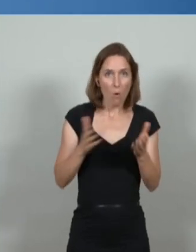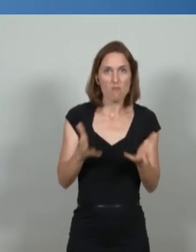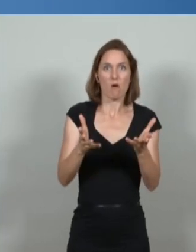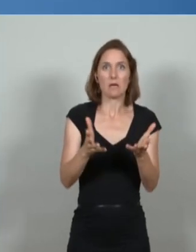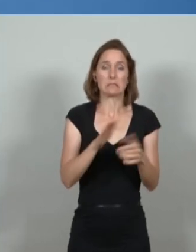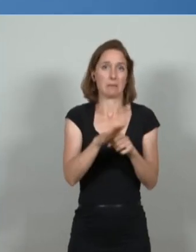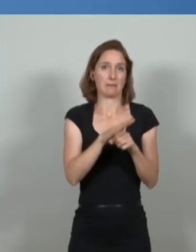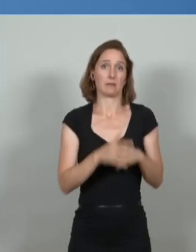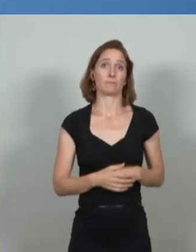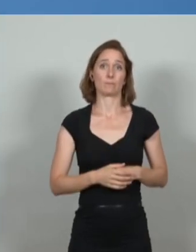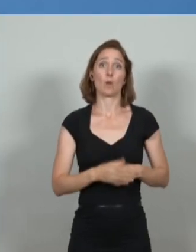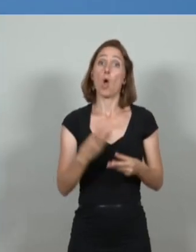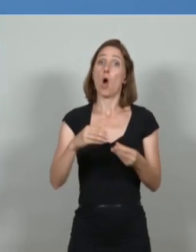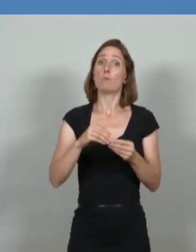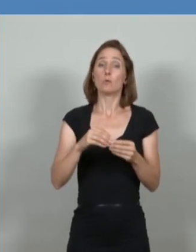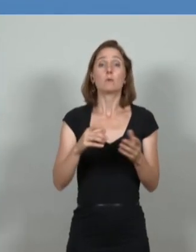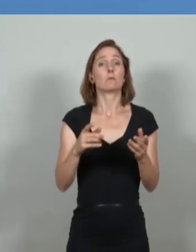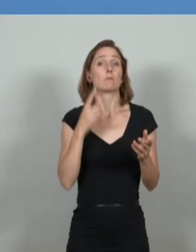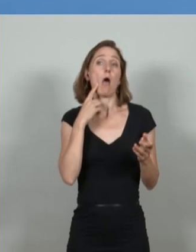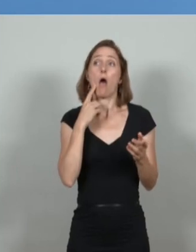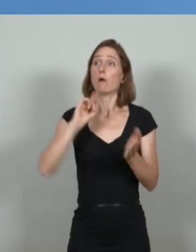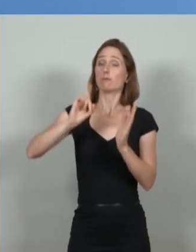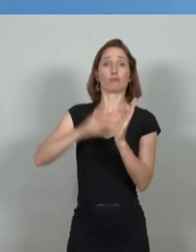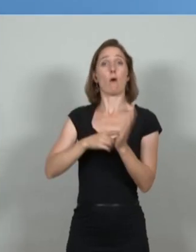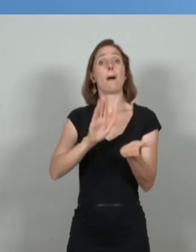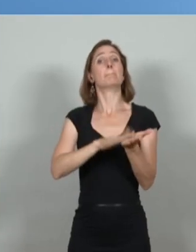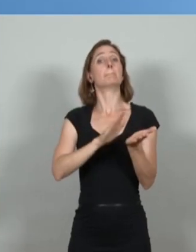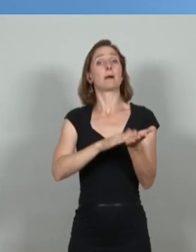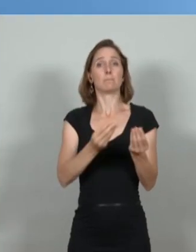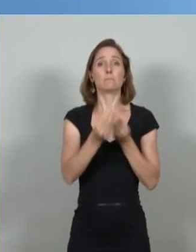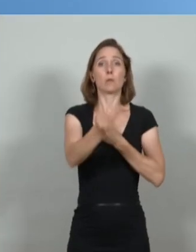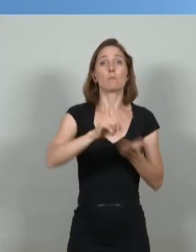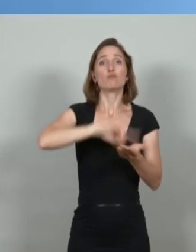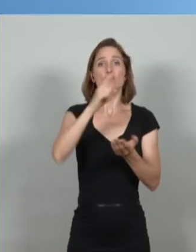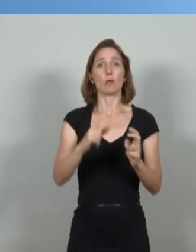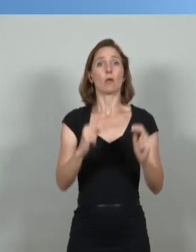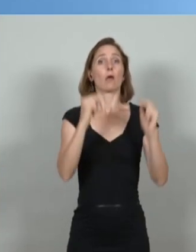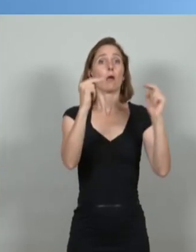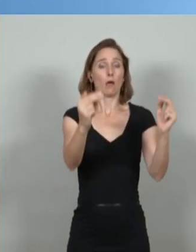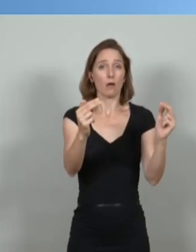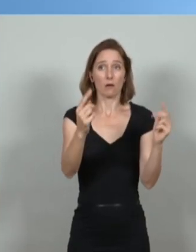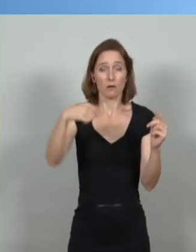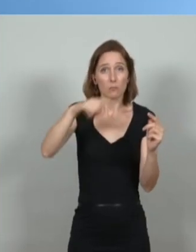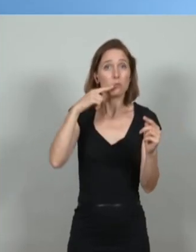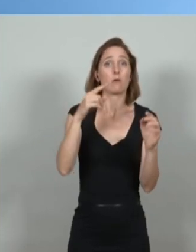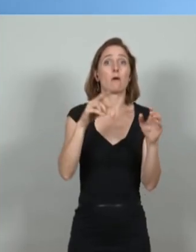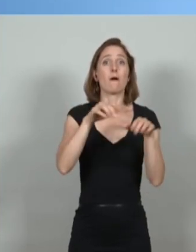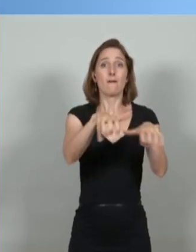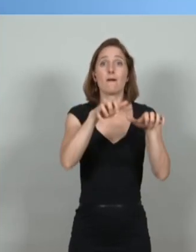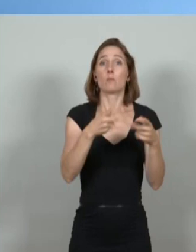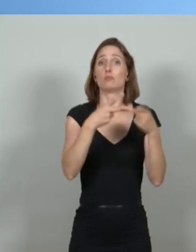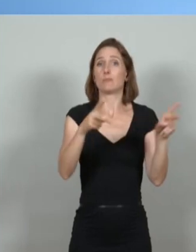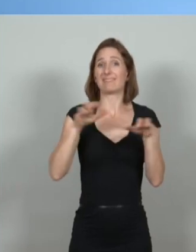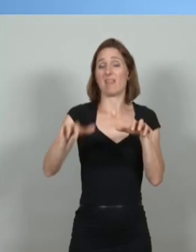publique territoriale de verser la prime pouvoir d'achat est incompréhensible car l'objectif de cette prime est justement d'augmenter les